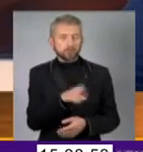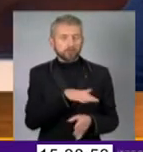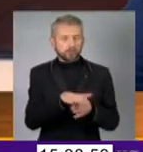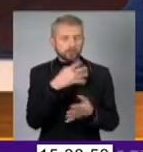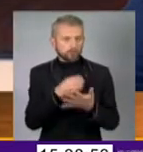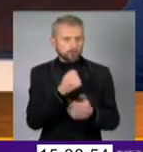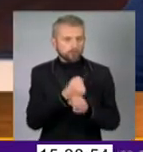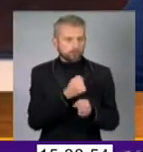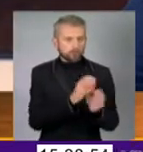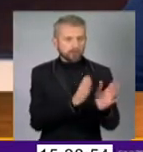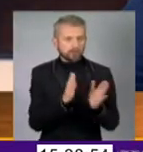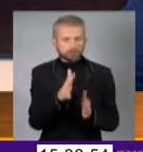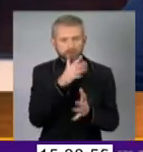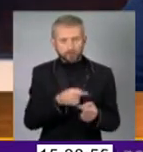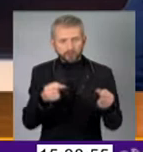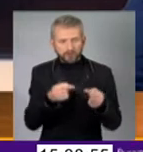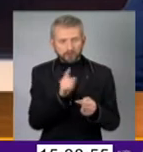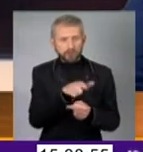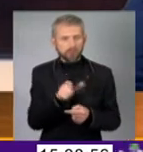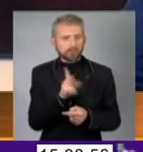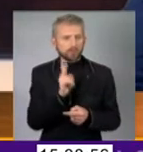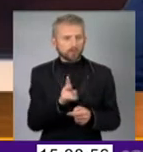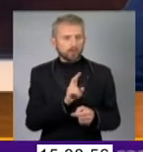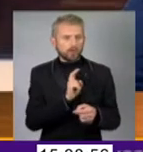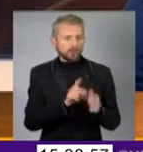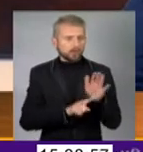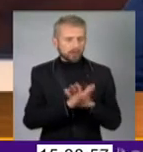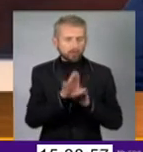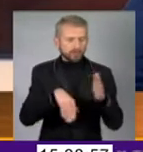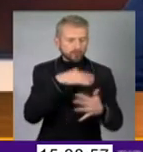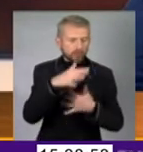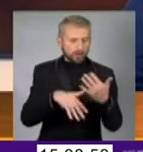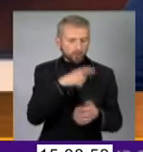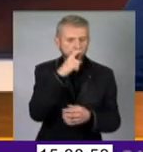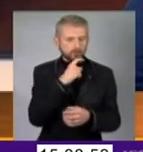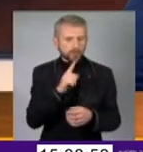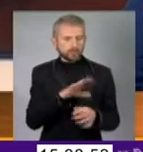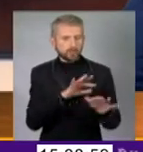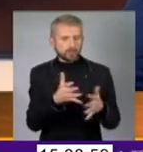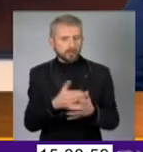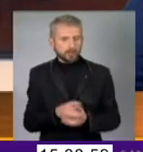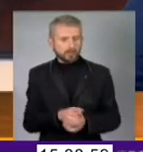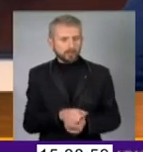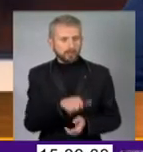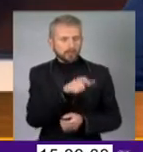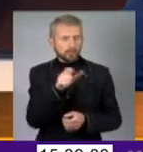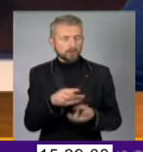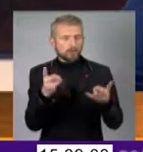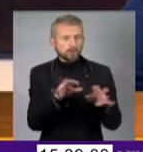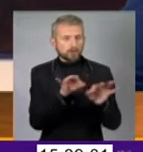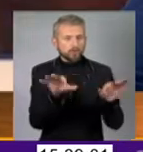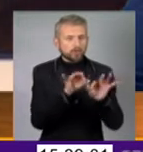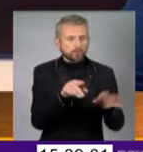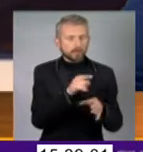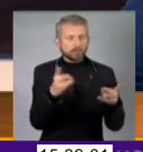роботу ритмічно і вчасно, і тим людям, які не заходять в хаос і не розуміють, що відбувається. Людям потрібно інформування. їм